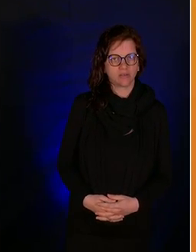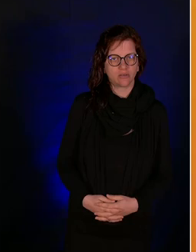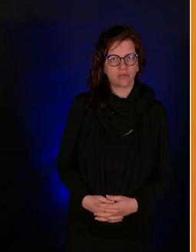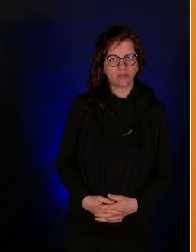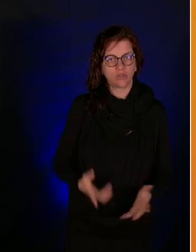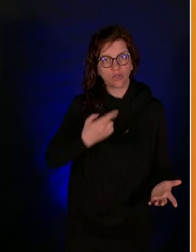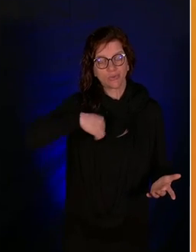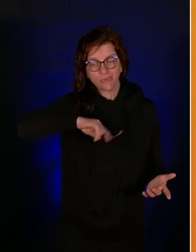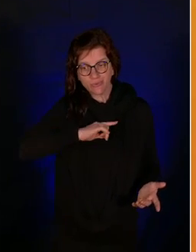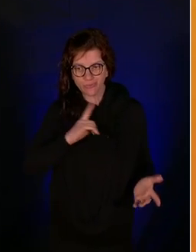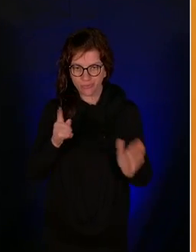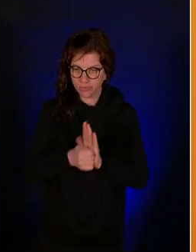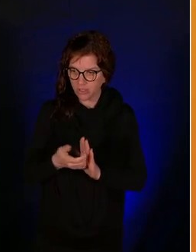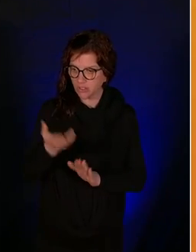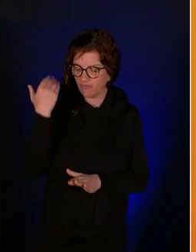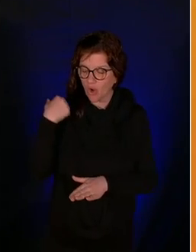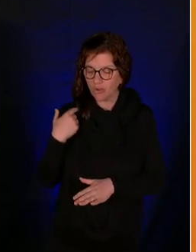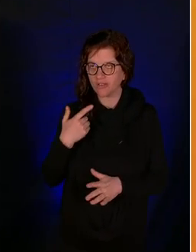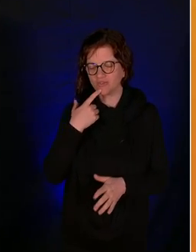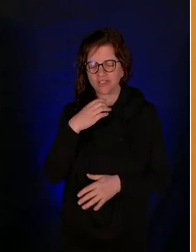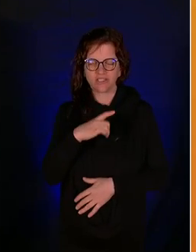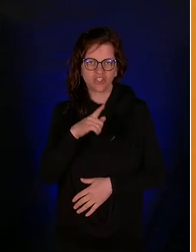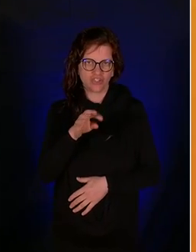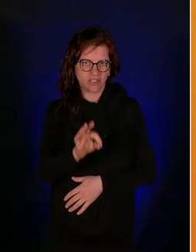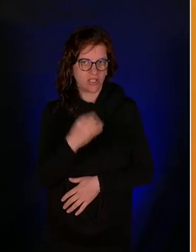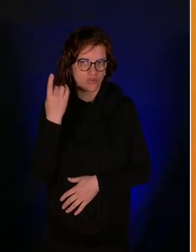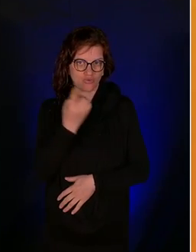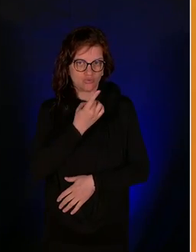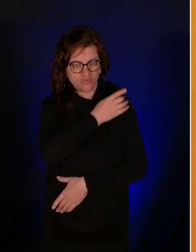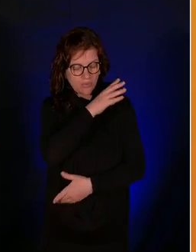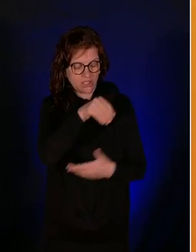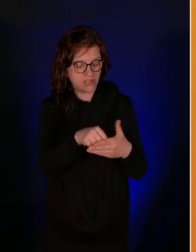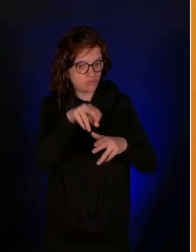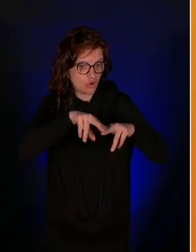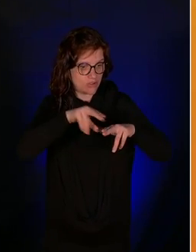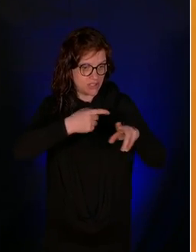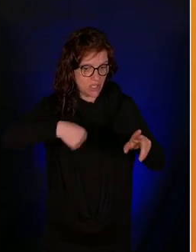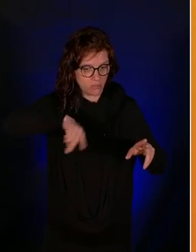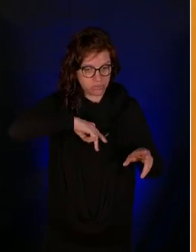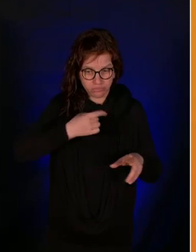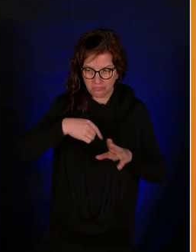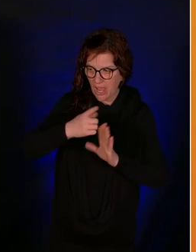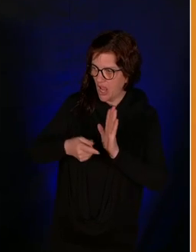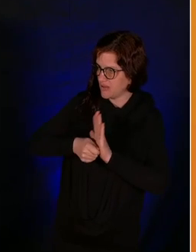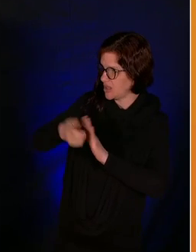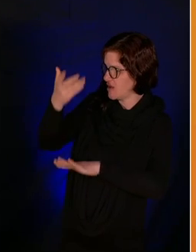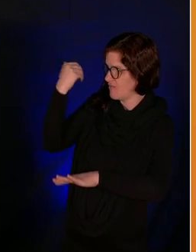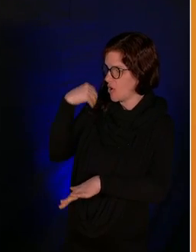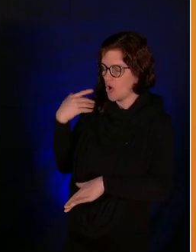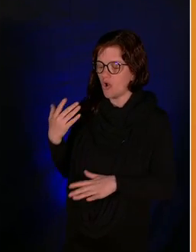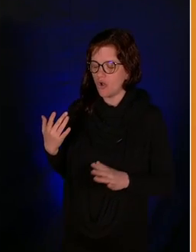Nous, à l'époque, on va dire, bon, la CGT a toujours été ancrée dans notre chantier, mais malgré tout, à l'époque,